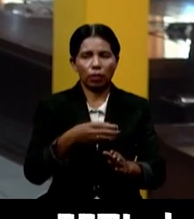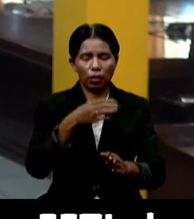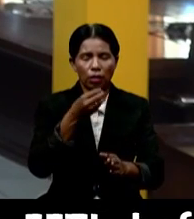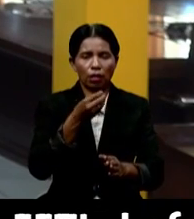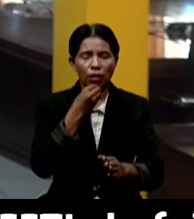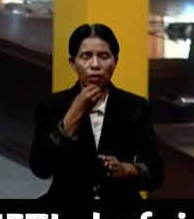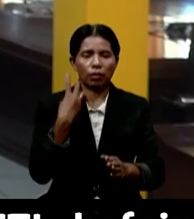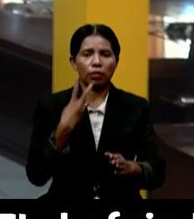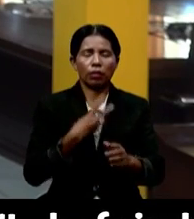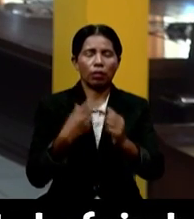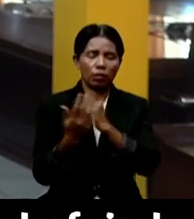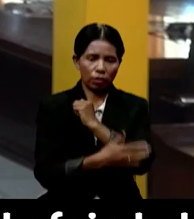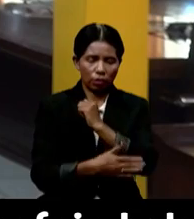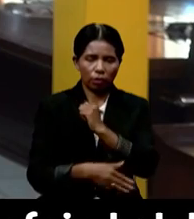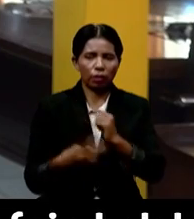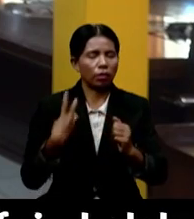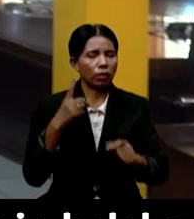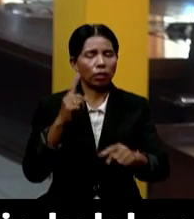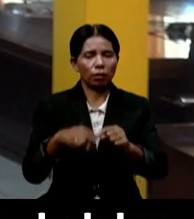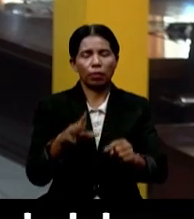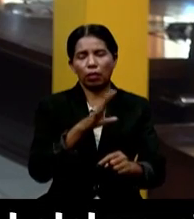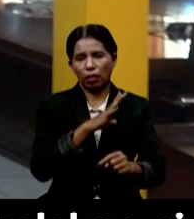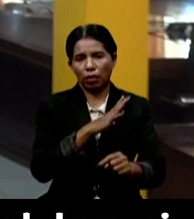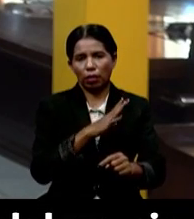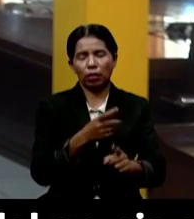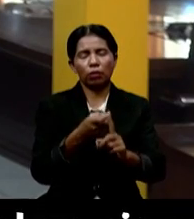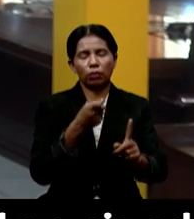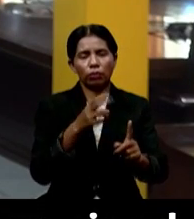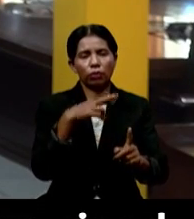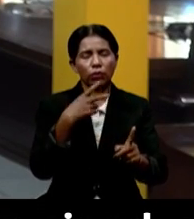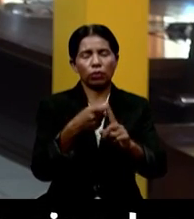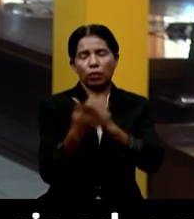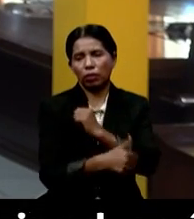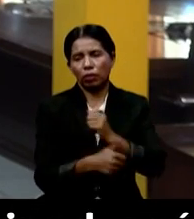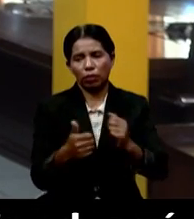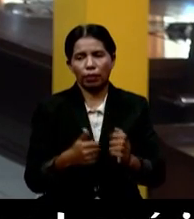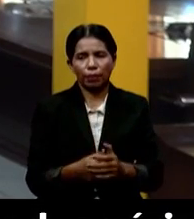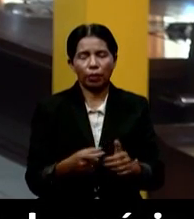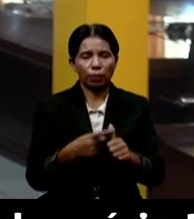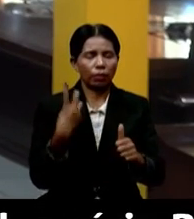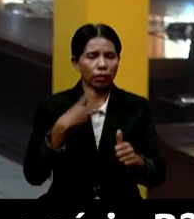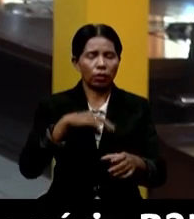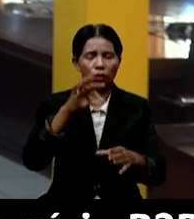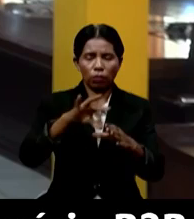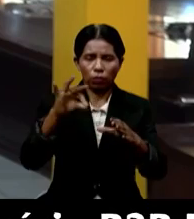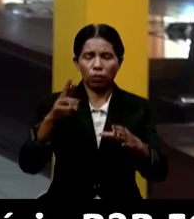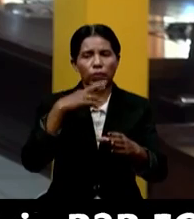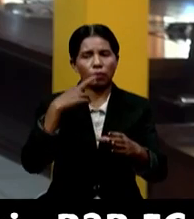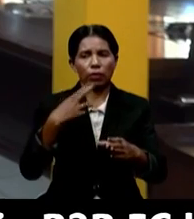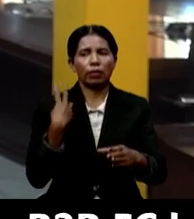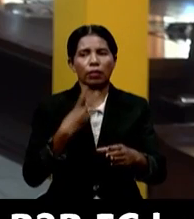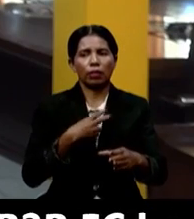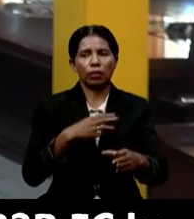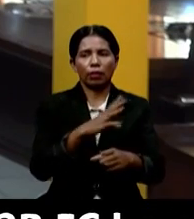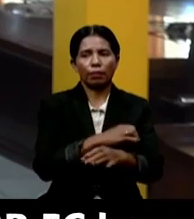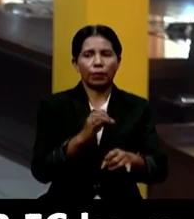ni rai, para itu label dependent ba fos importasi. Aku ini primer maka kita tengah produksi fos leh. Jadi selalu kan ya, ini tak presur di